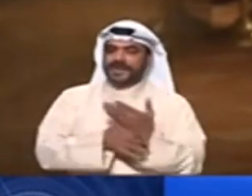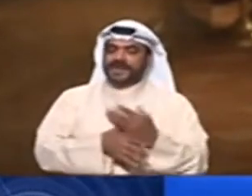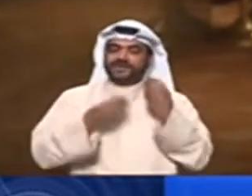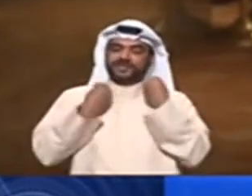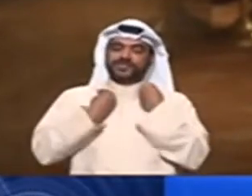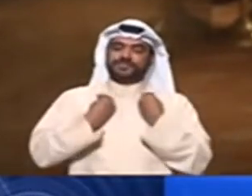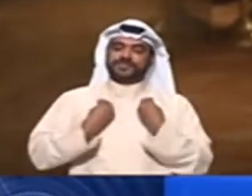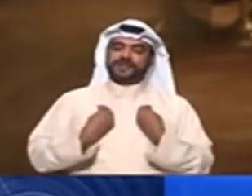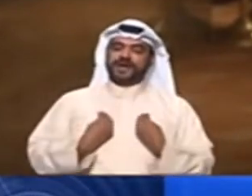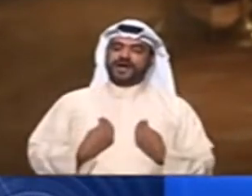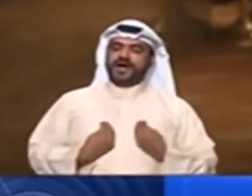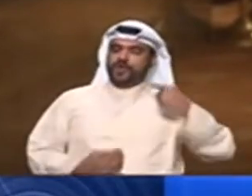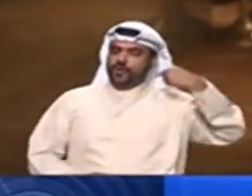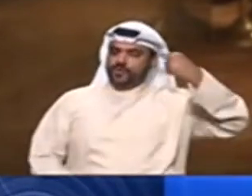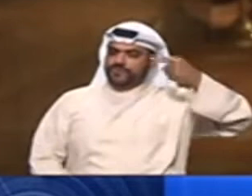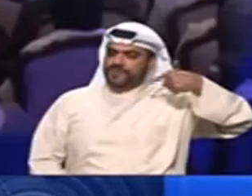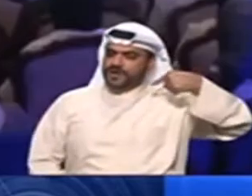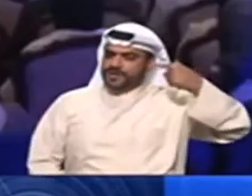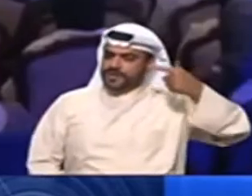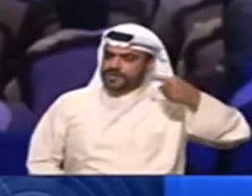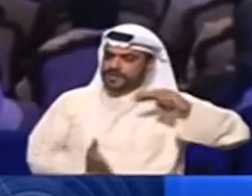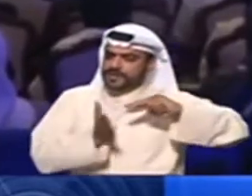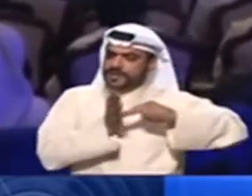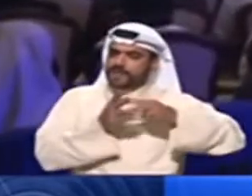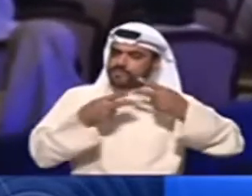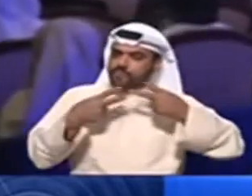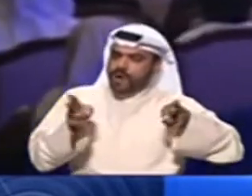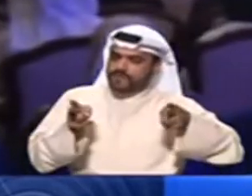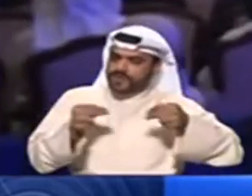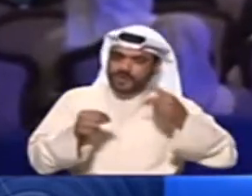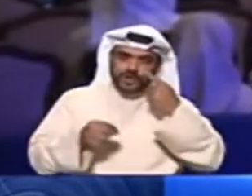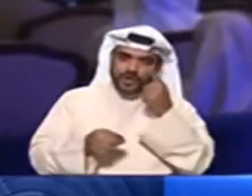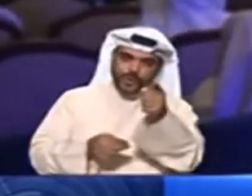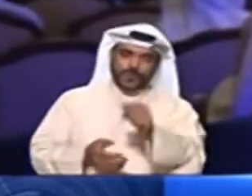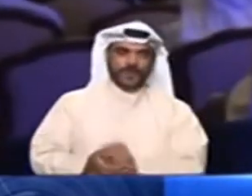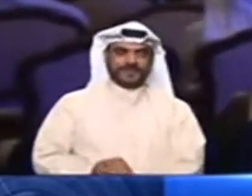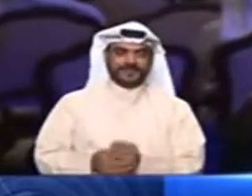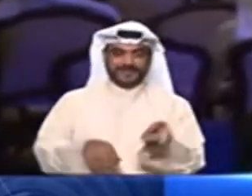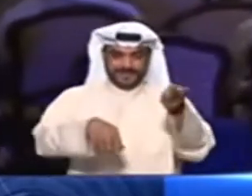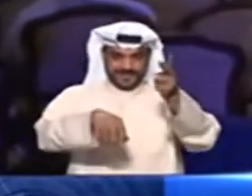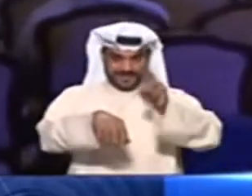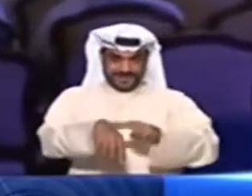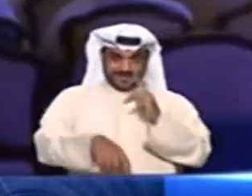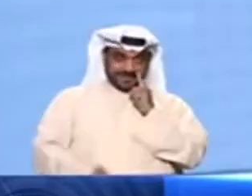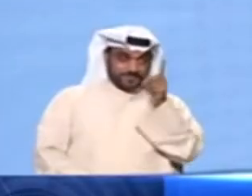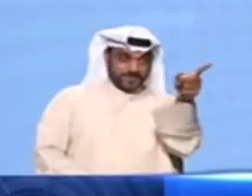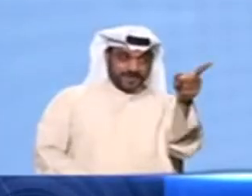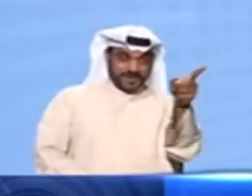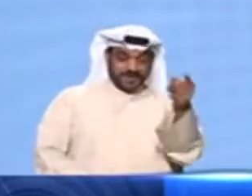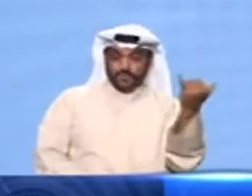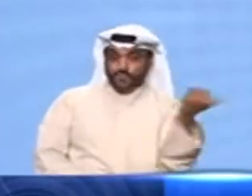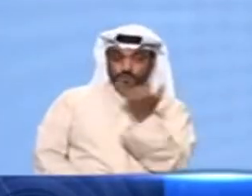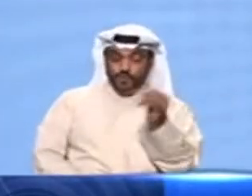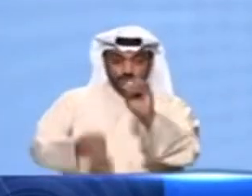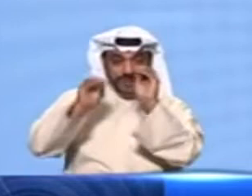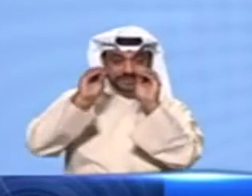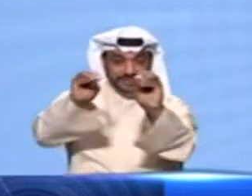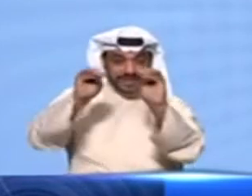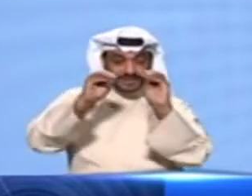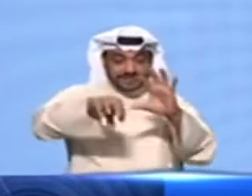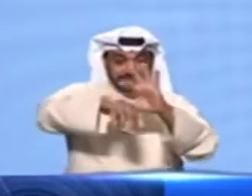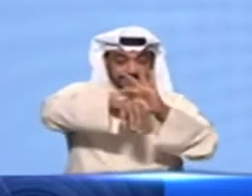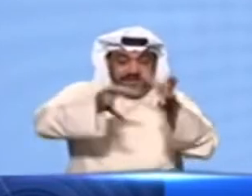الوقت وعدم الاستعجال. كما توقف المشاركون في حلقة تعزيز ثقافة الأطباء وإخراطهم في